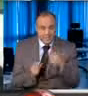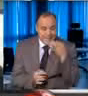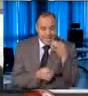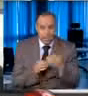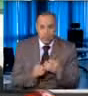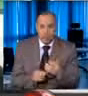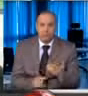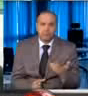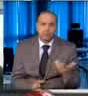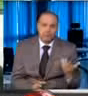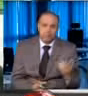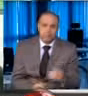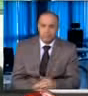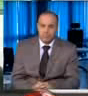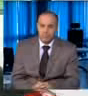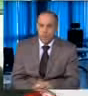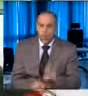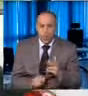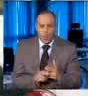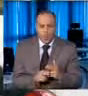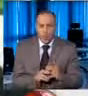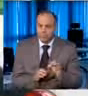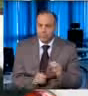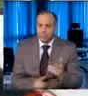دوبوي سنوات،